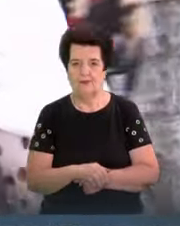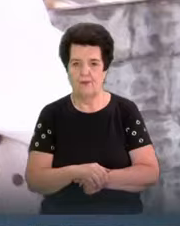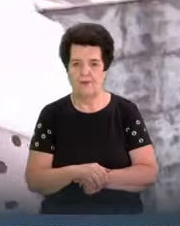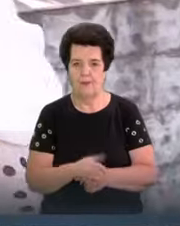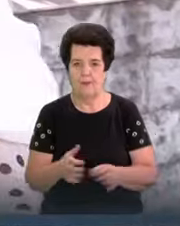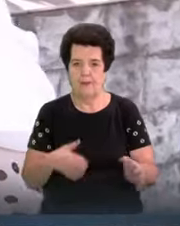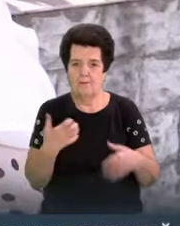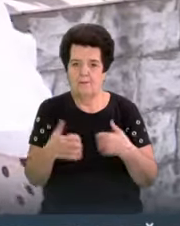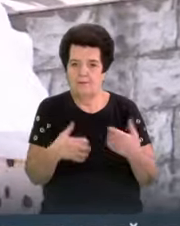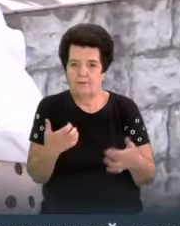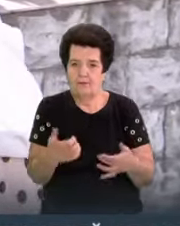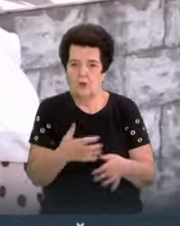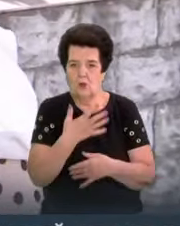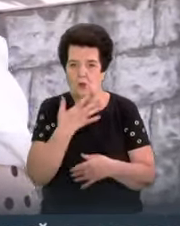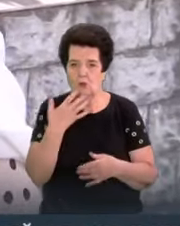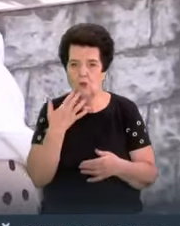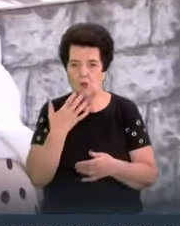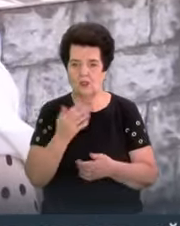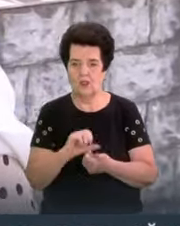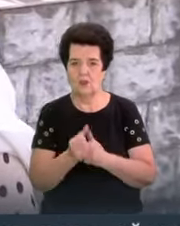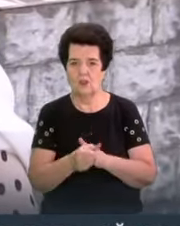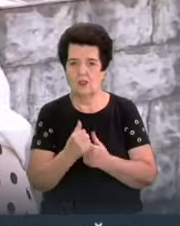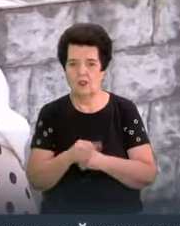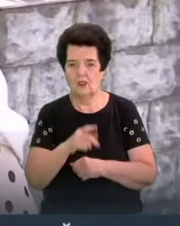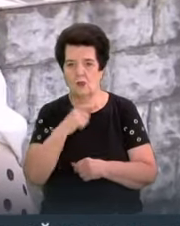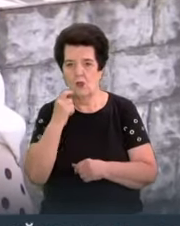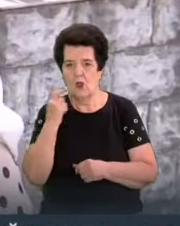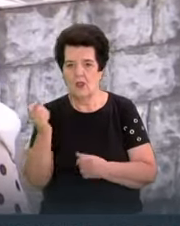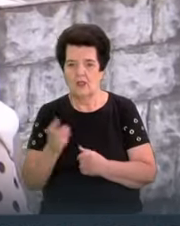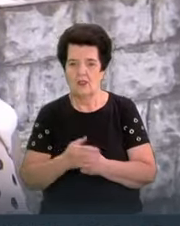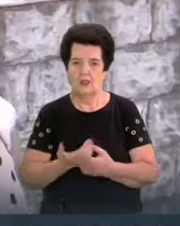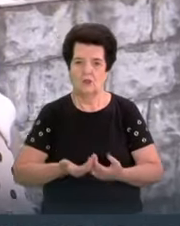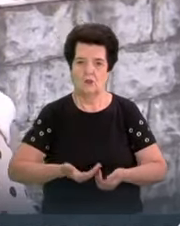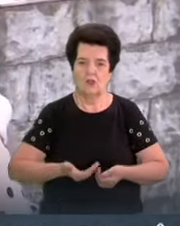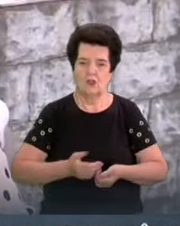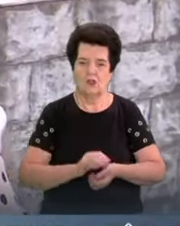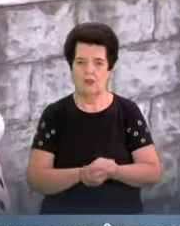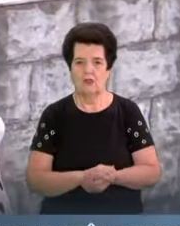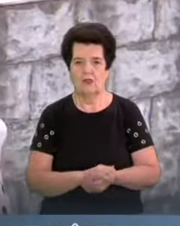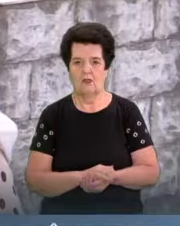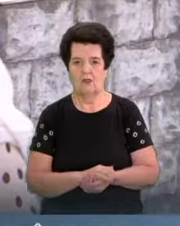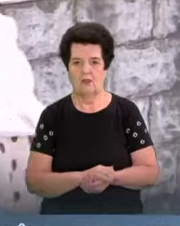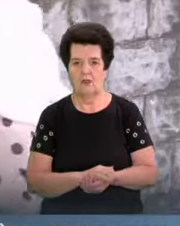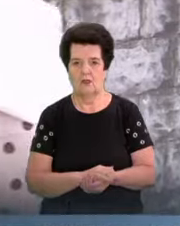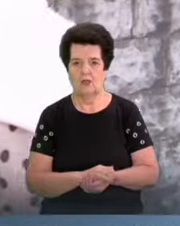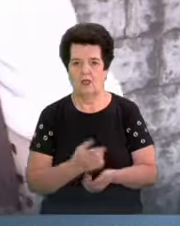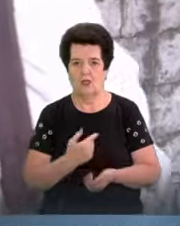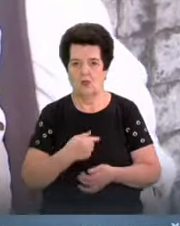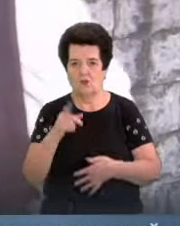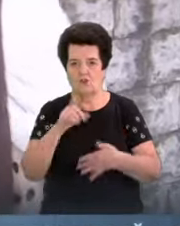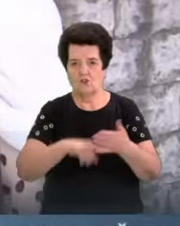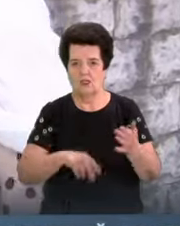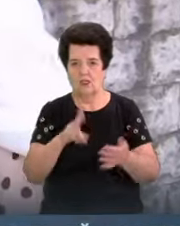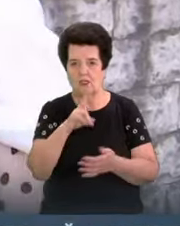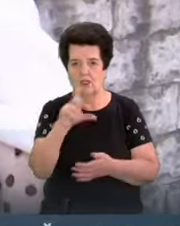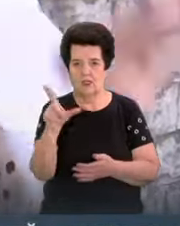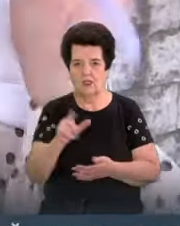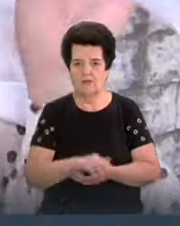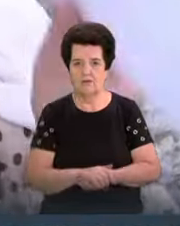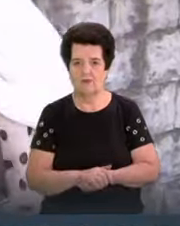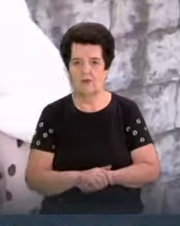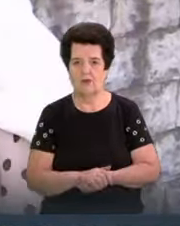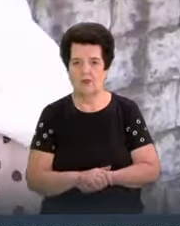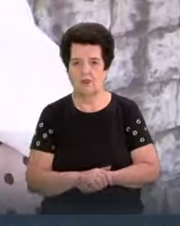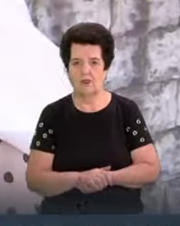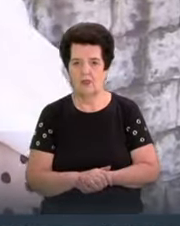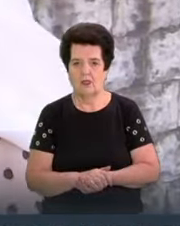tumultoasă, să zic, da? Cu multe modificări politice, sociale. Eu aș crede că cu